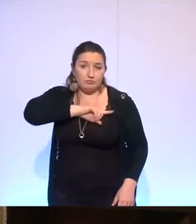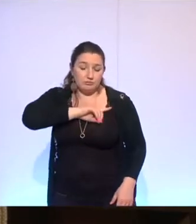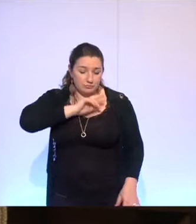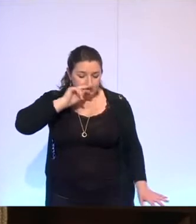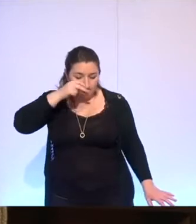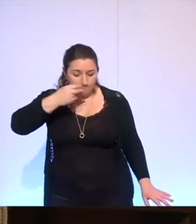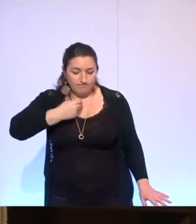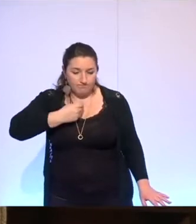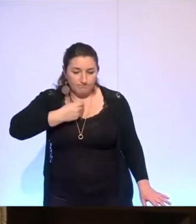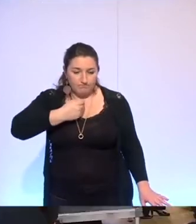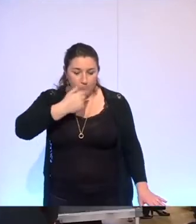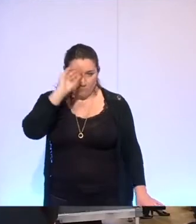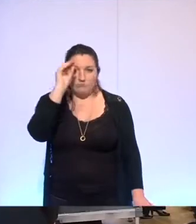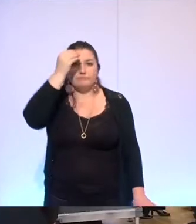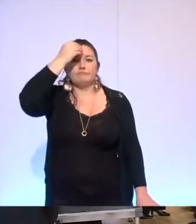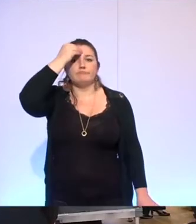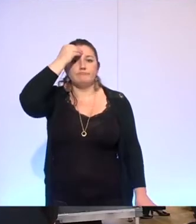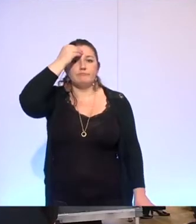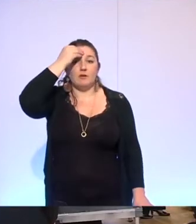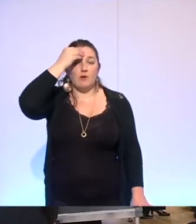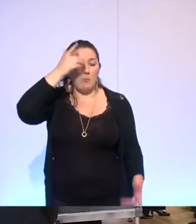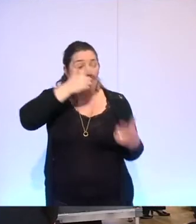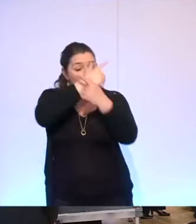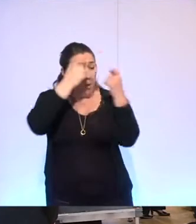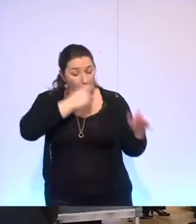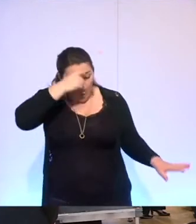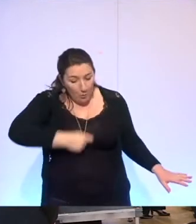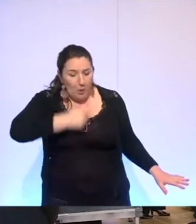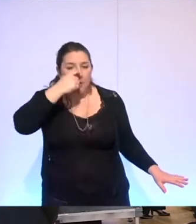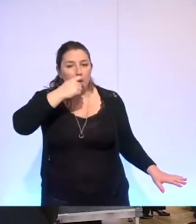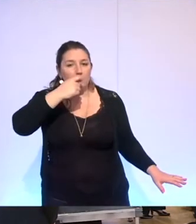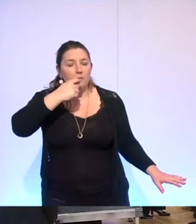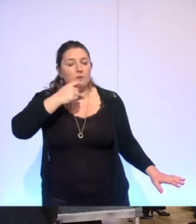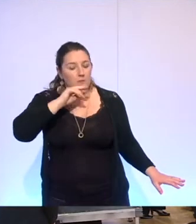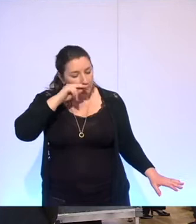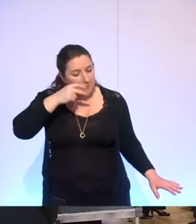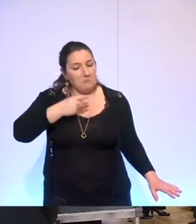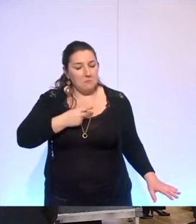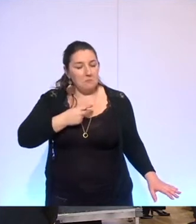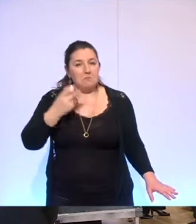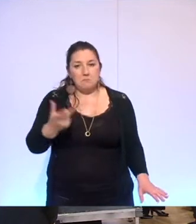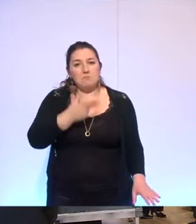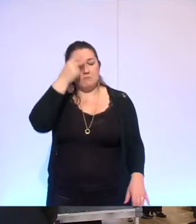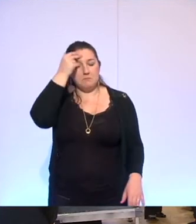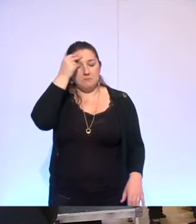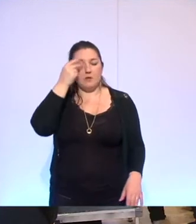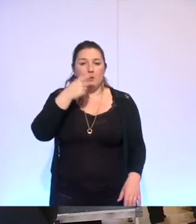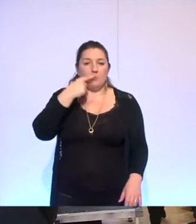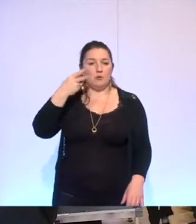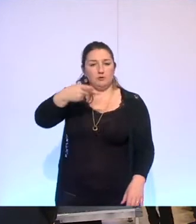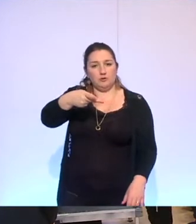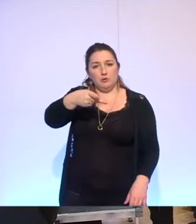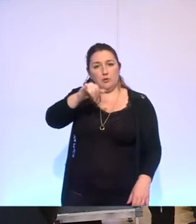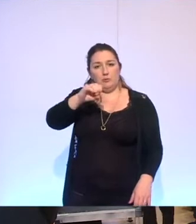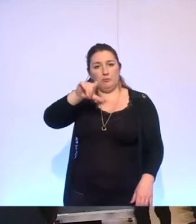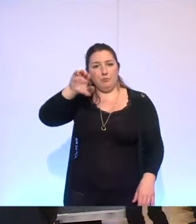qui nous est fait. Éric Piolle a animé la campagne, notre équipe et l'ensemble de tout ce